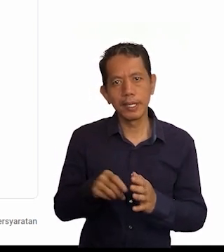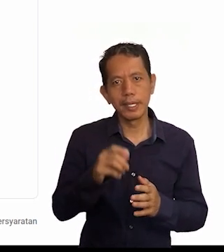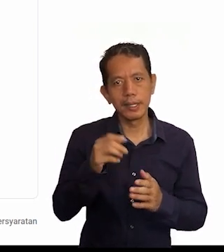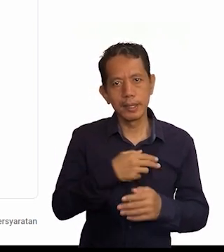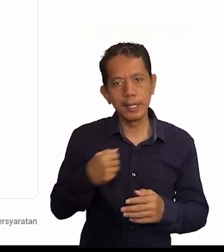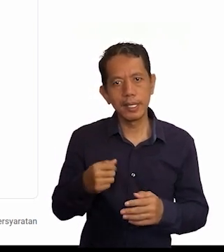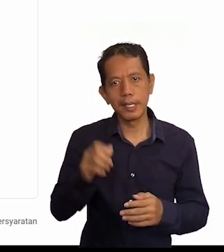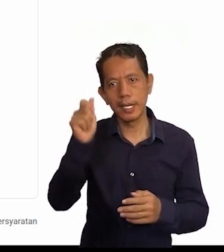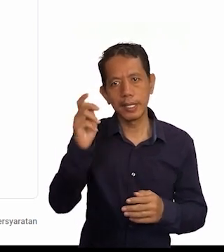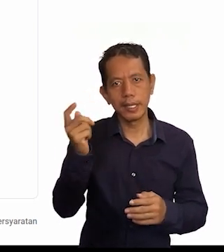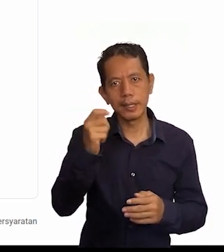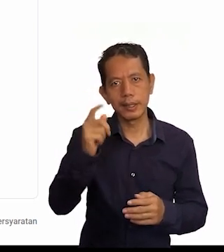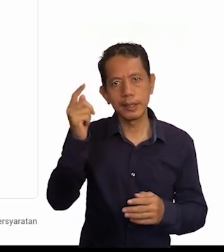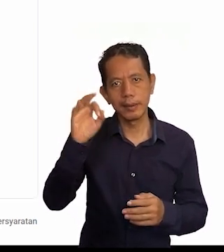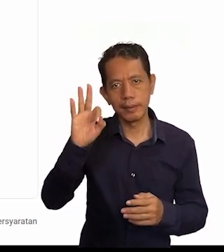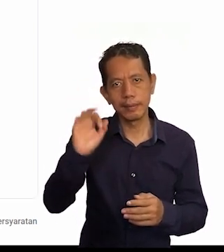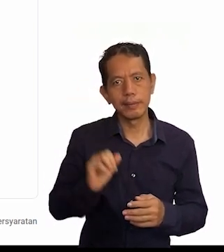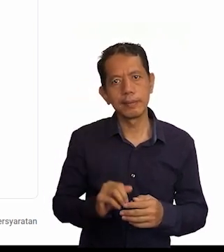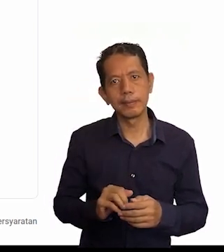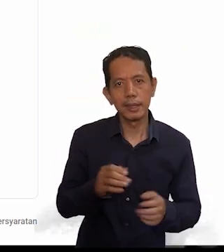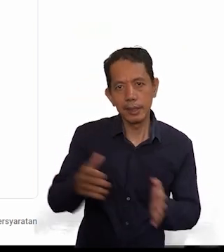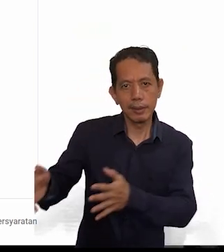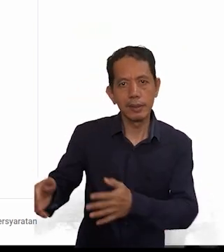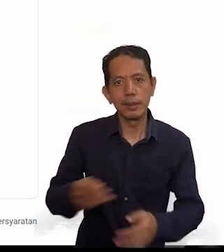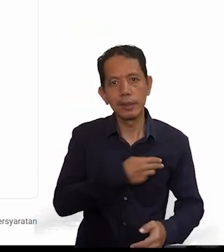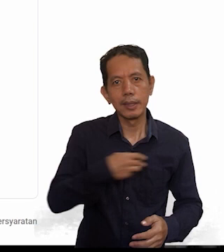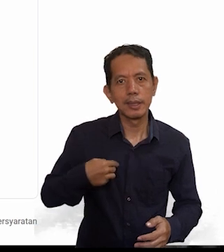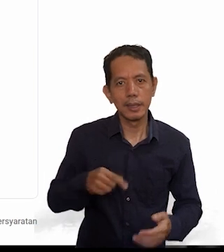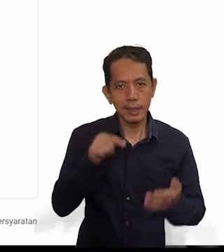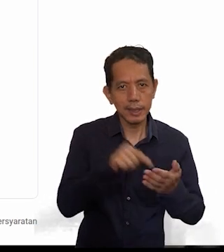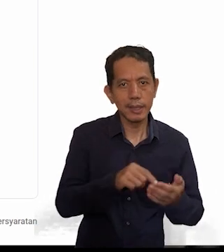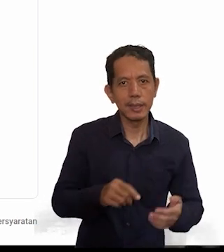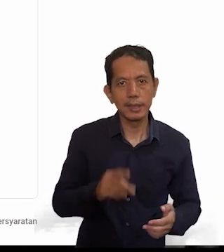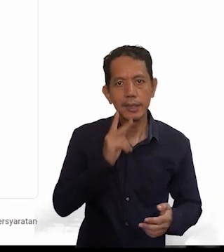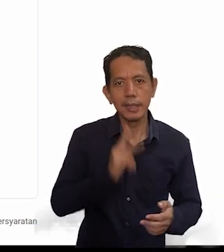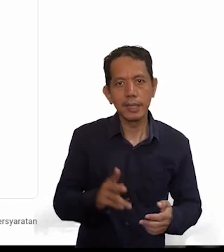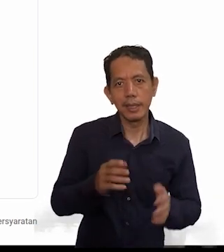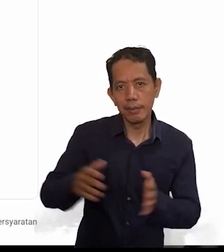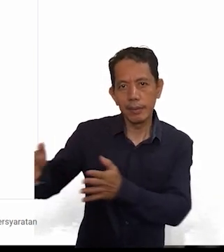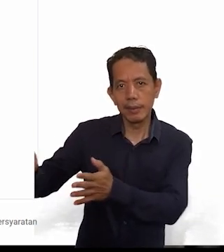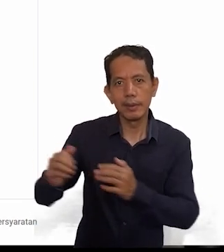aktif. Selanjutnya, kita klik kata berikutnya.